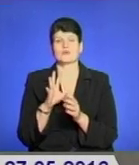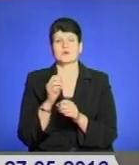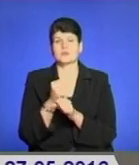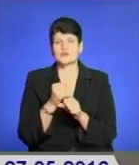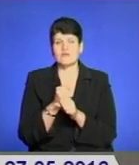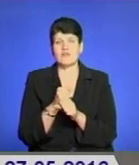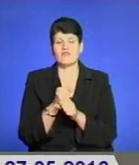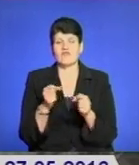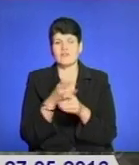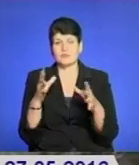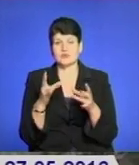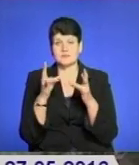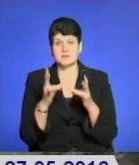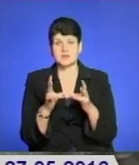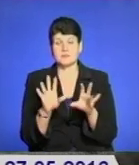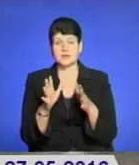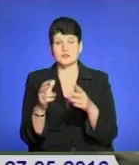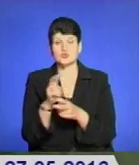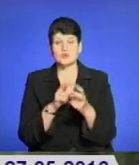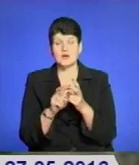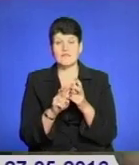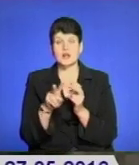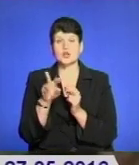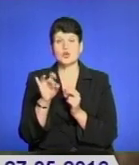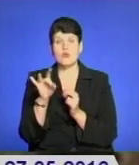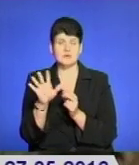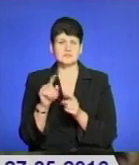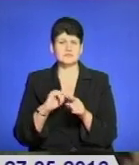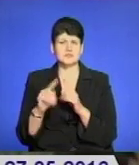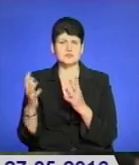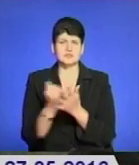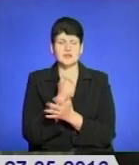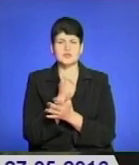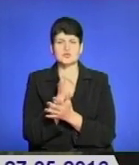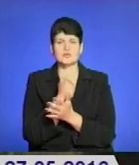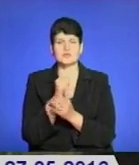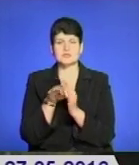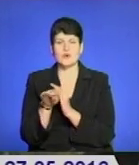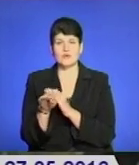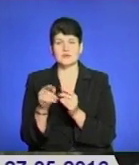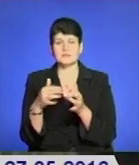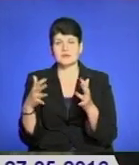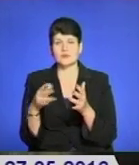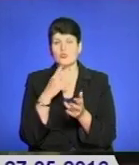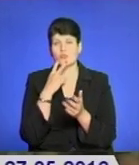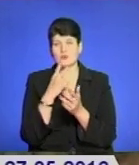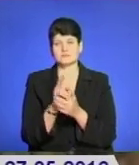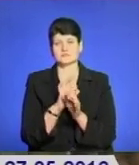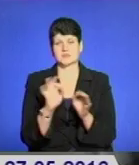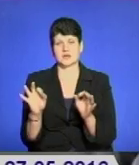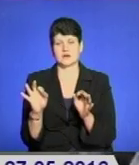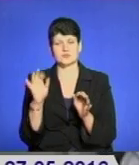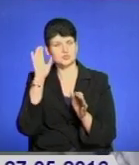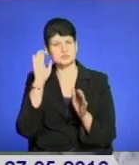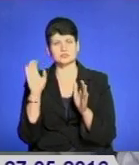предметів. Діти з захопленням спостерігали, як Лорд за лічені хвилини знаходив заховані кінологом предмети, показував відмінну витримку та